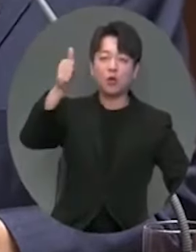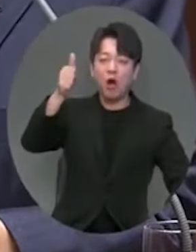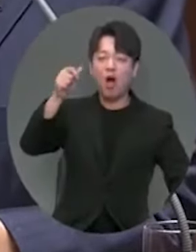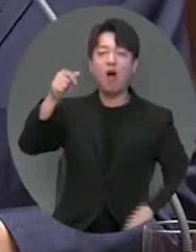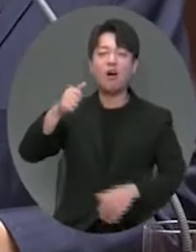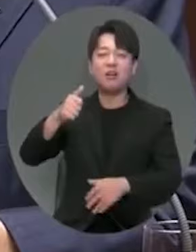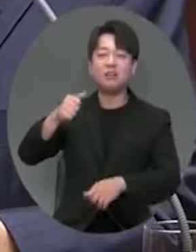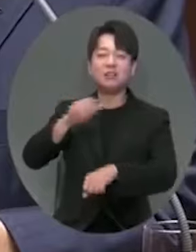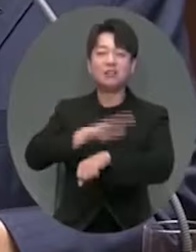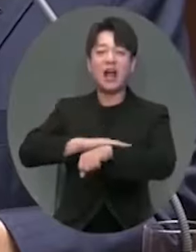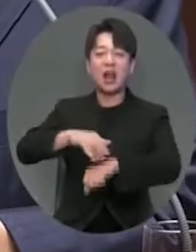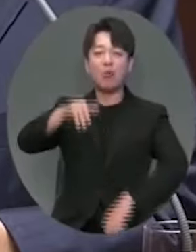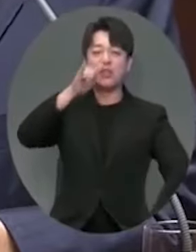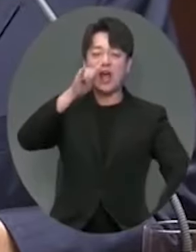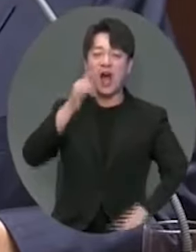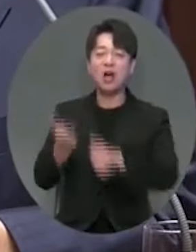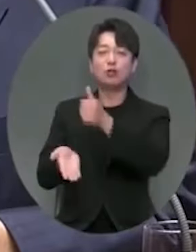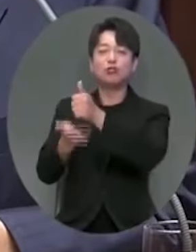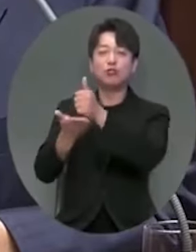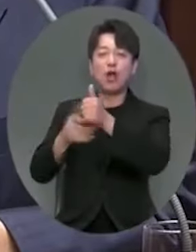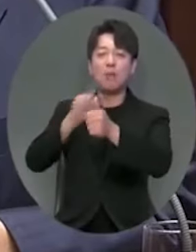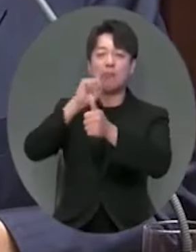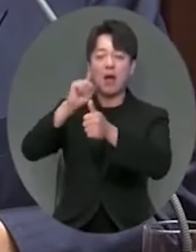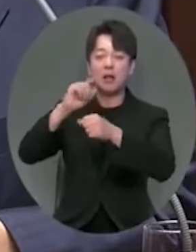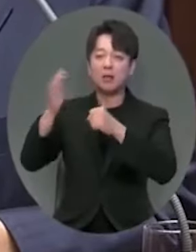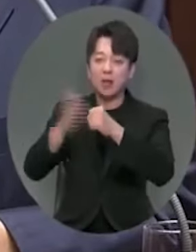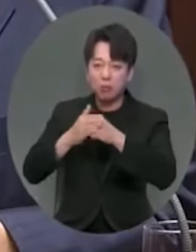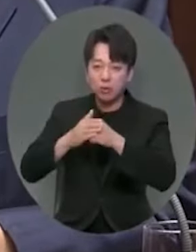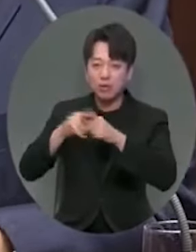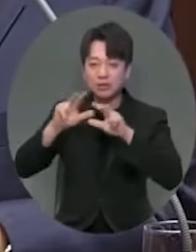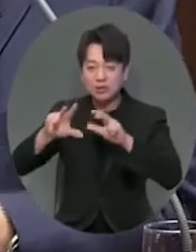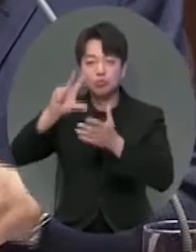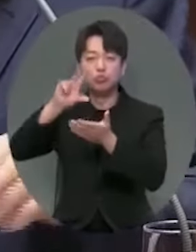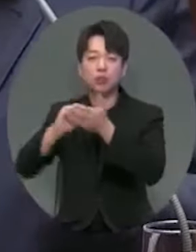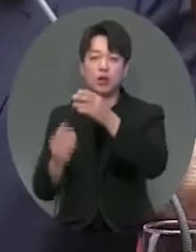이 착각입니다. 총리의 견해는 뭡니까?